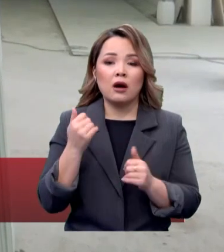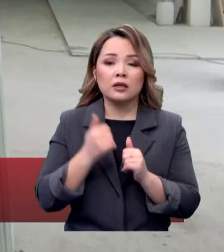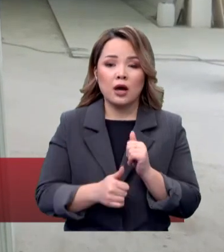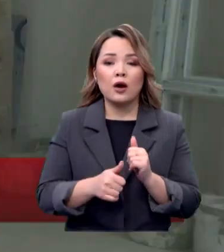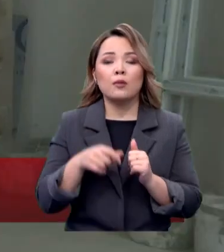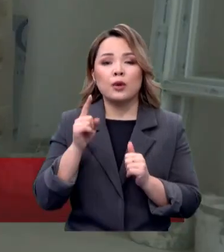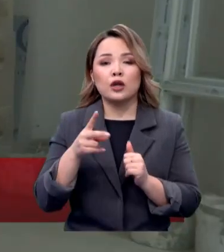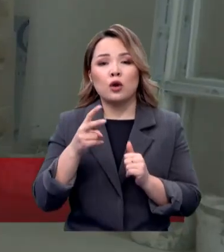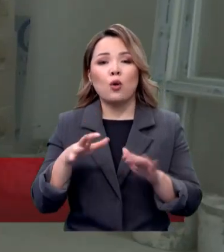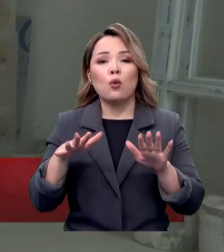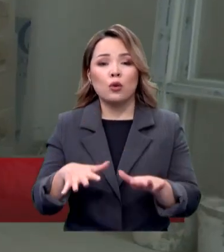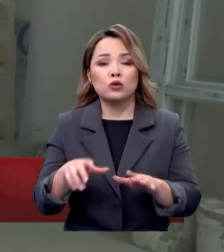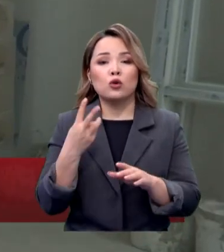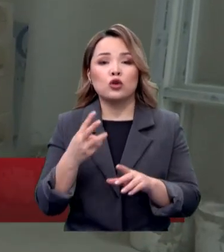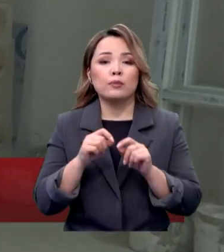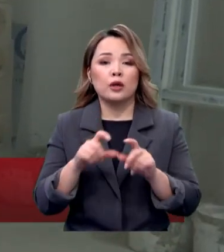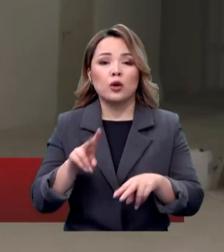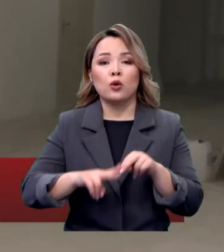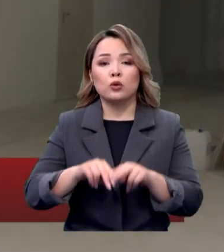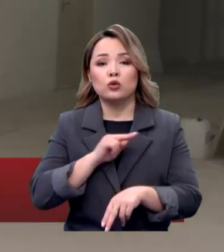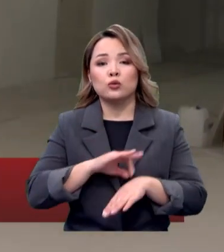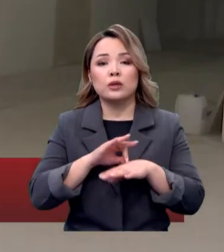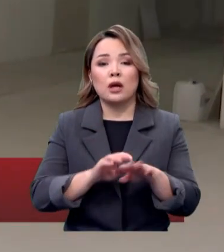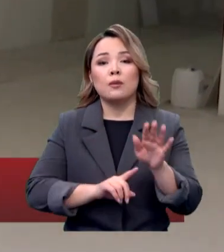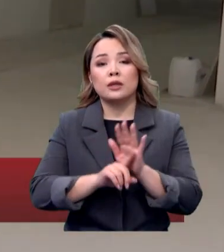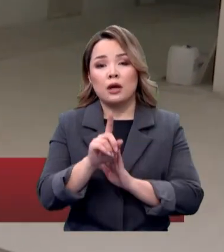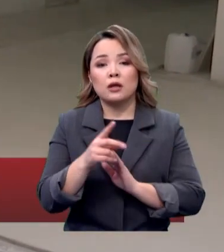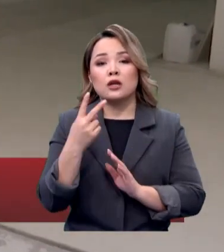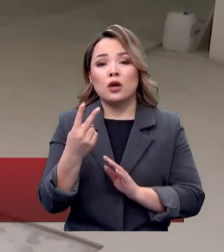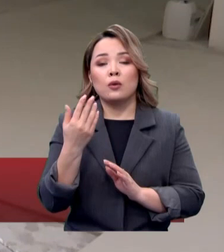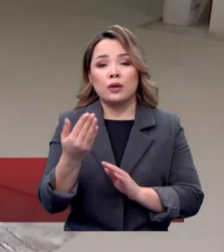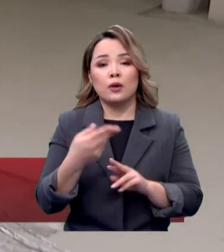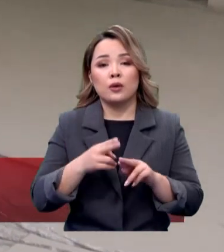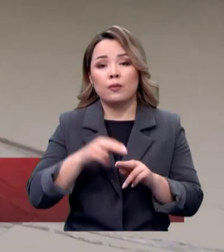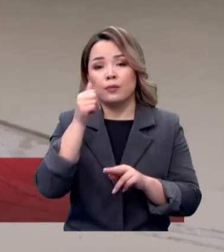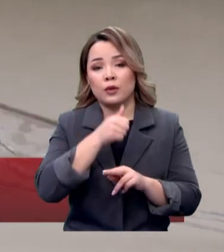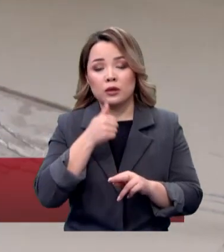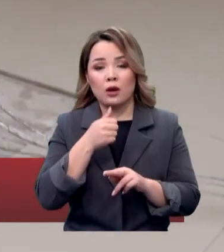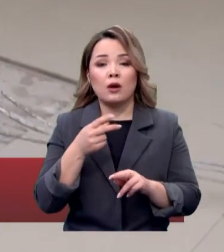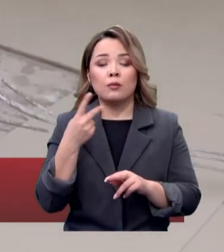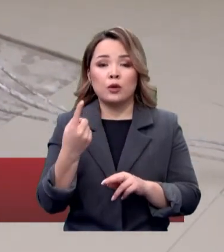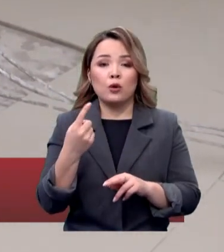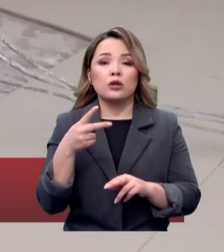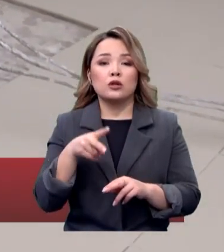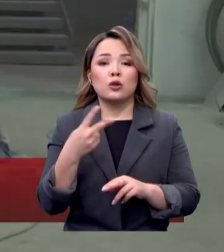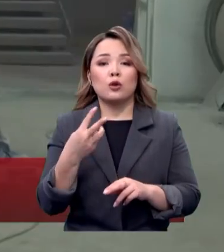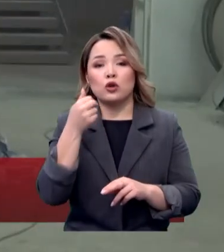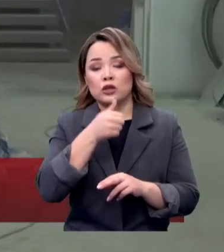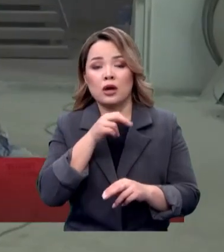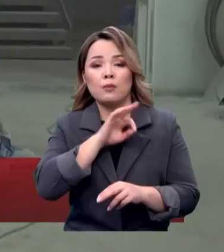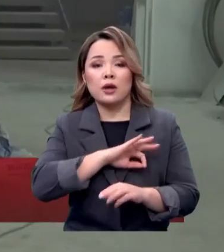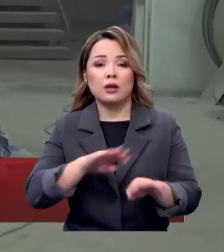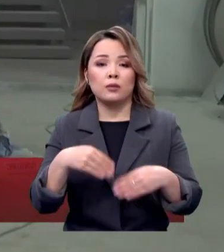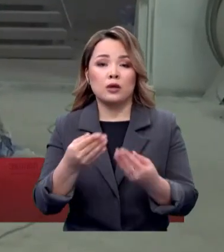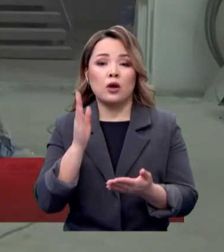әрқайсысы 1200 орындық 3 мектептің құрылысы жүріп жатыр. Оның екеуі биыл, біреуі 2023 жылы пайдалануға